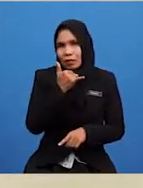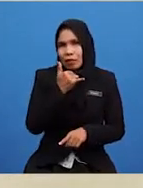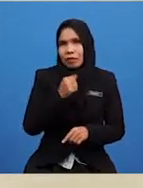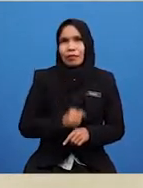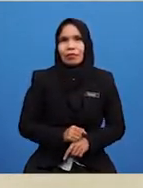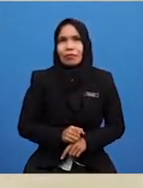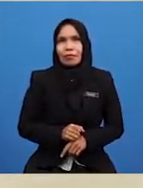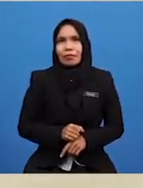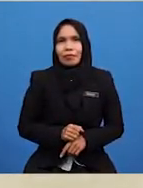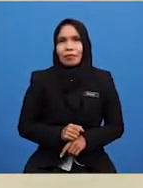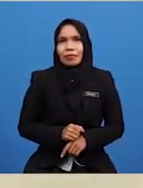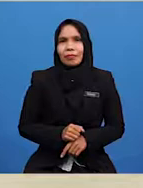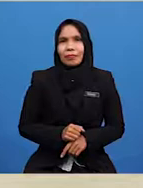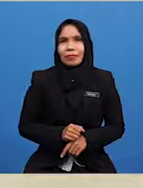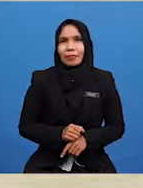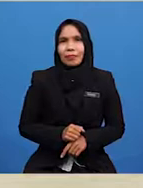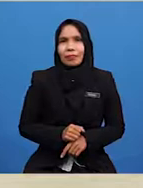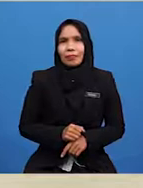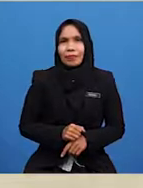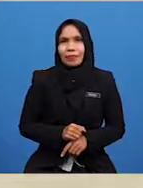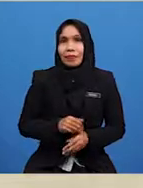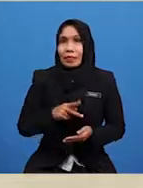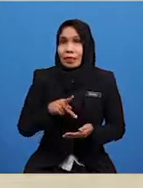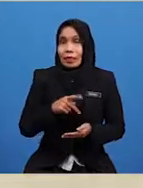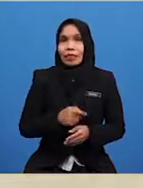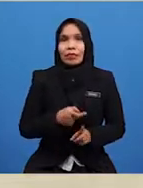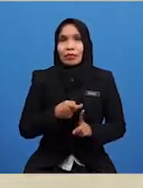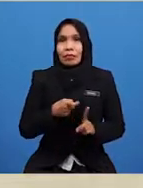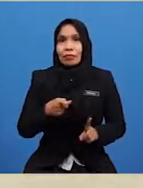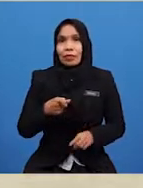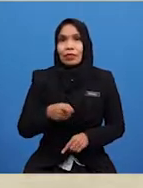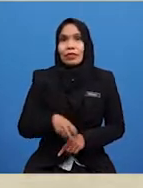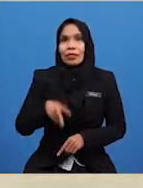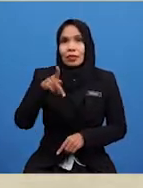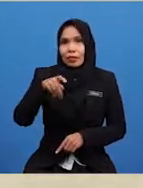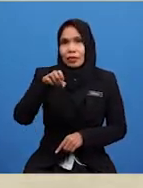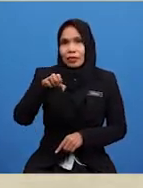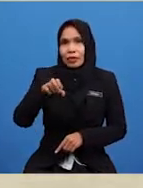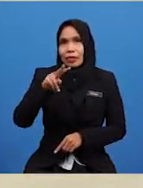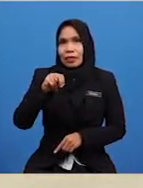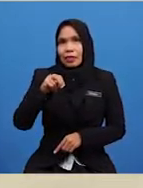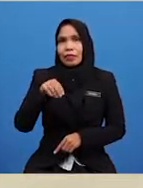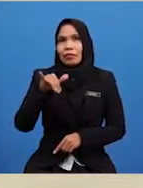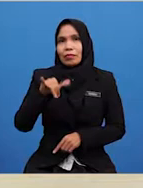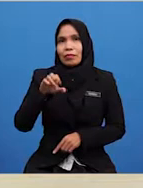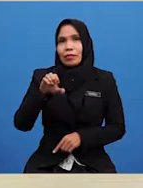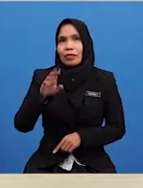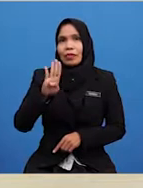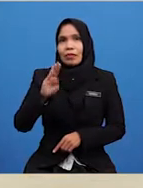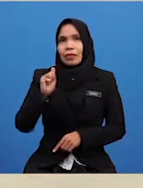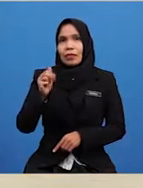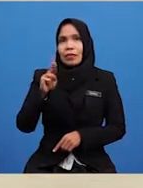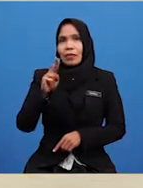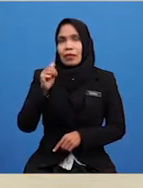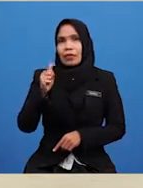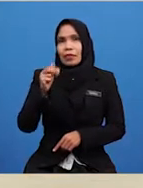Indonesia. Kesan daripada penyebaran Islam, Melaka menjadi tumpuan ulama dan pendakwah. Sultan Melaka